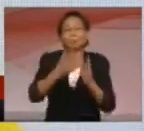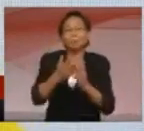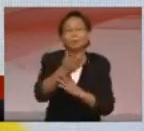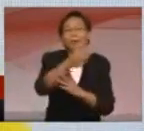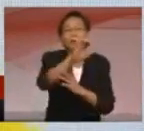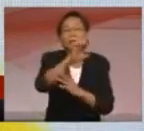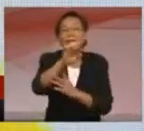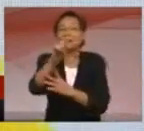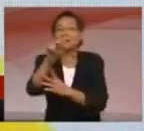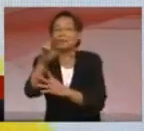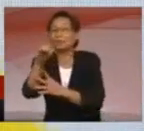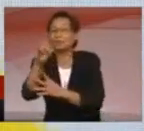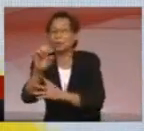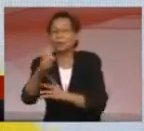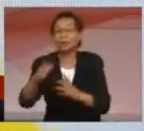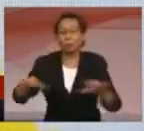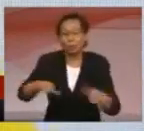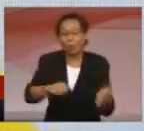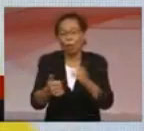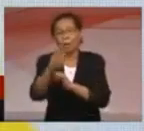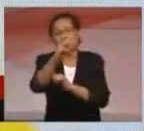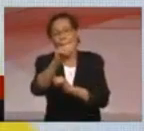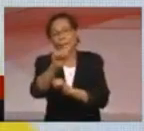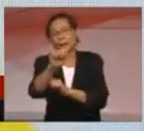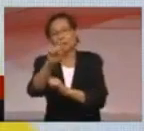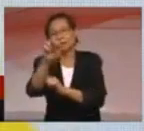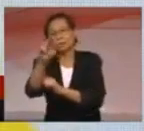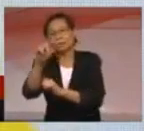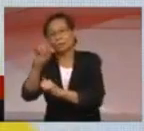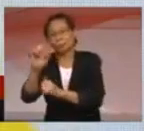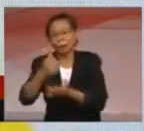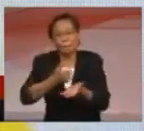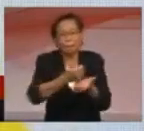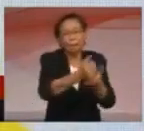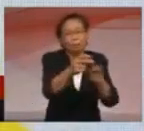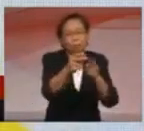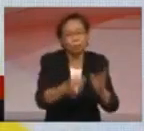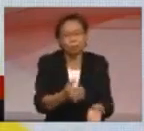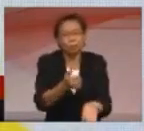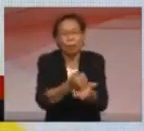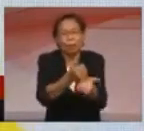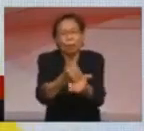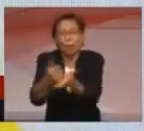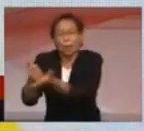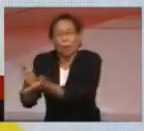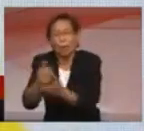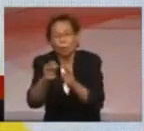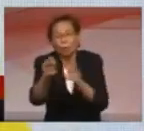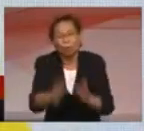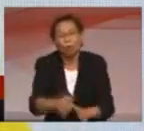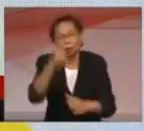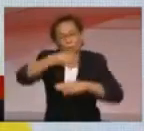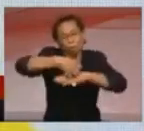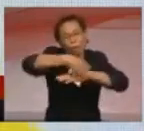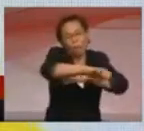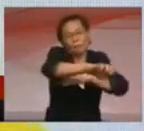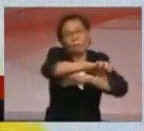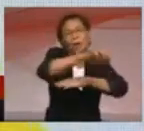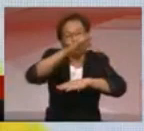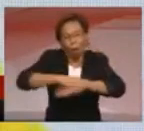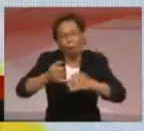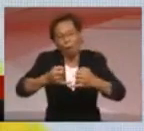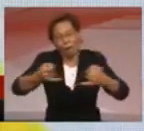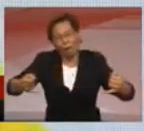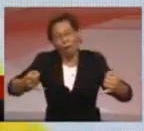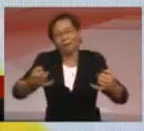yang dijalankan oleh MAHTRADE membantu usahawan untuk memulakan perniagaan ekspor atas talian